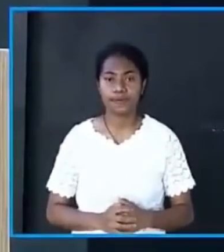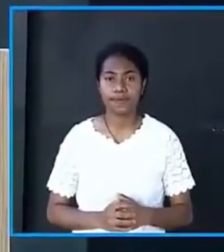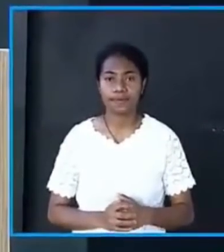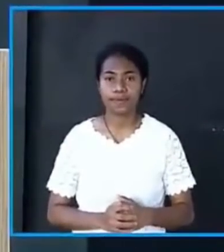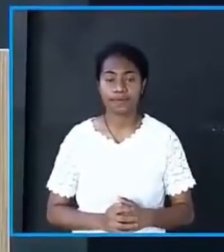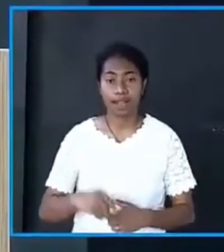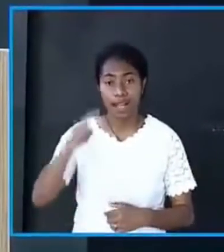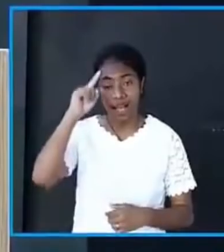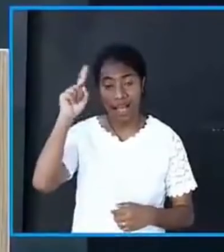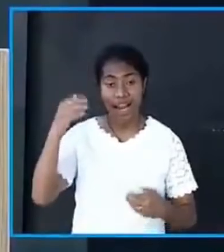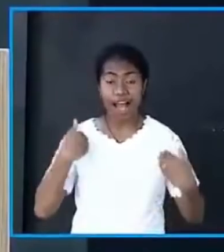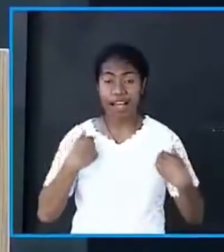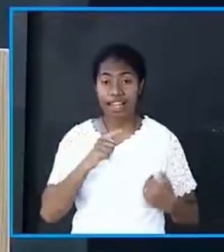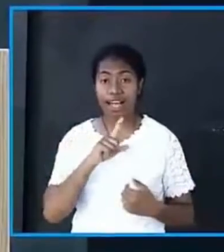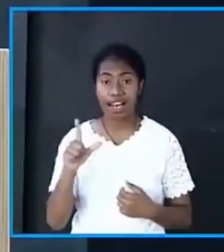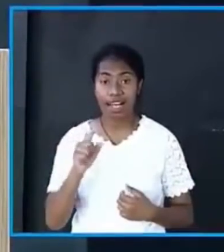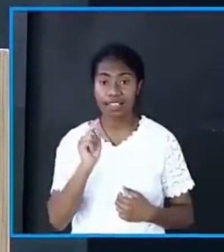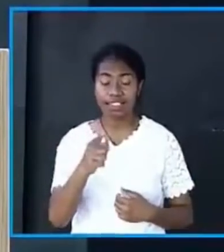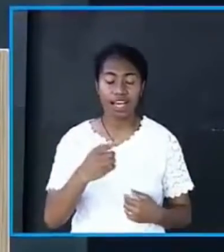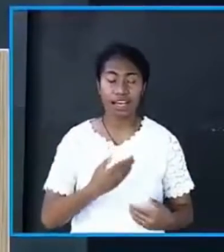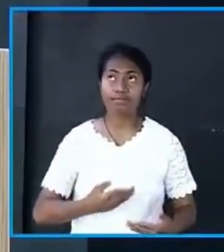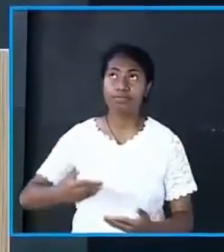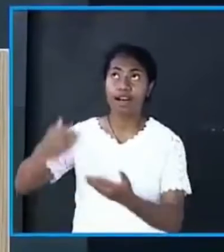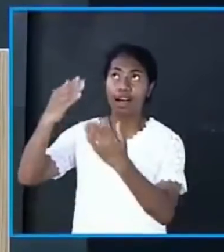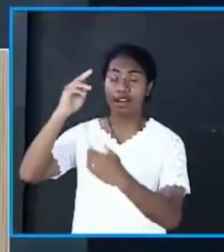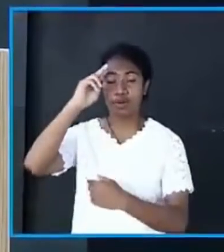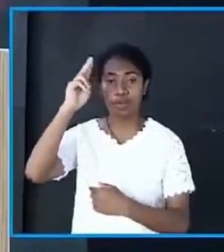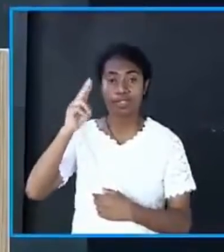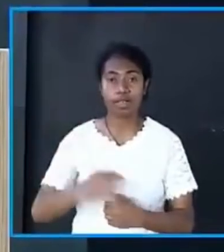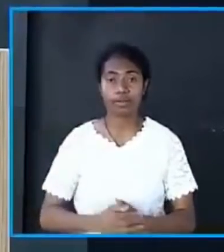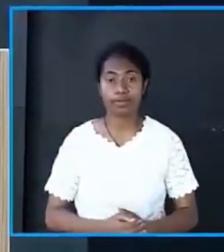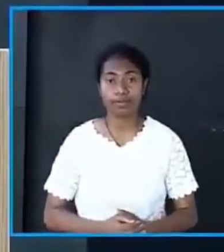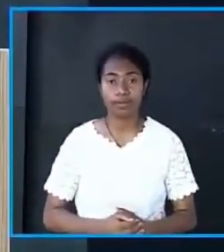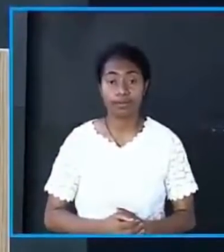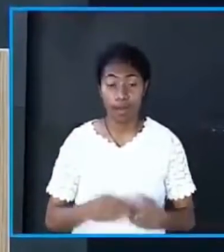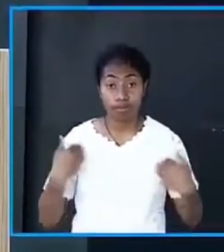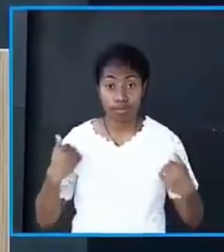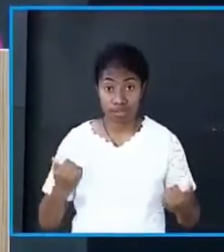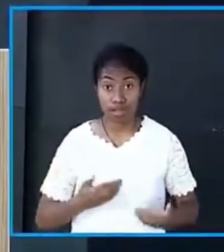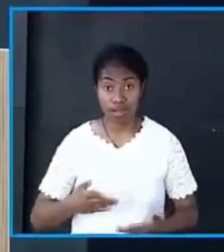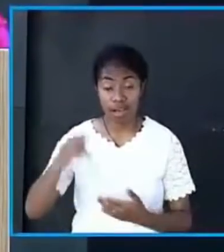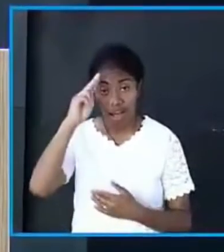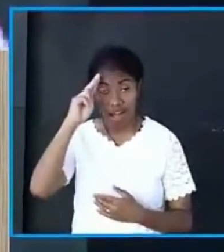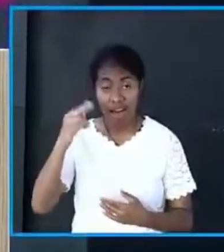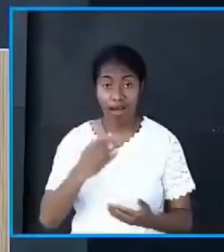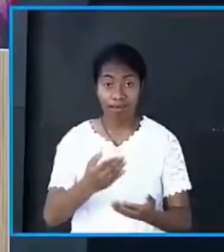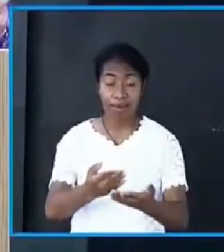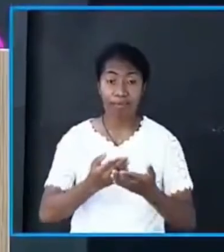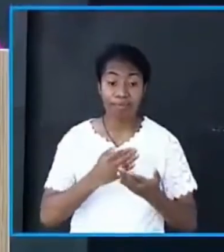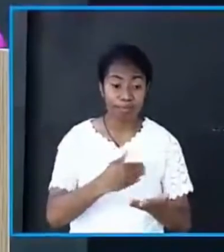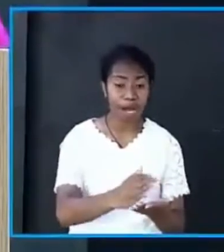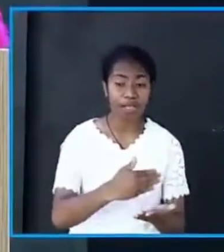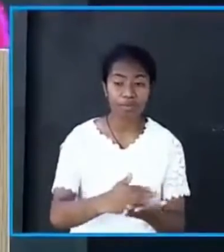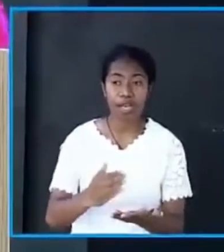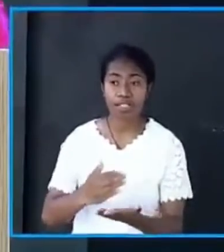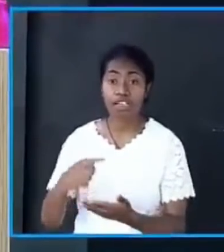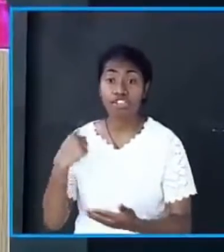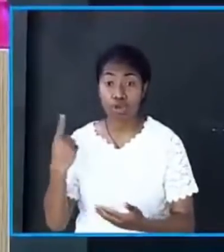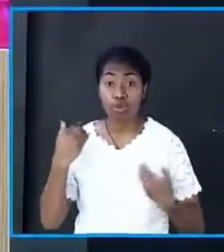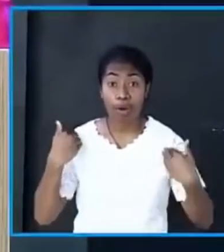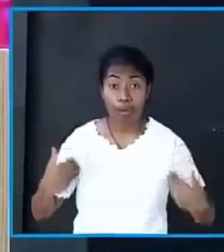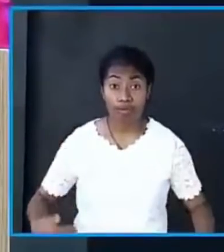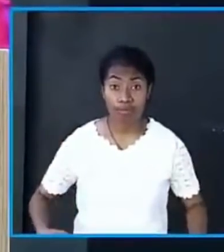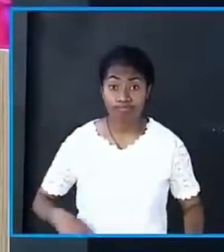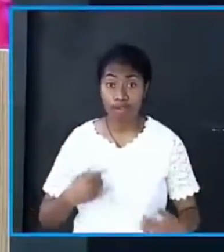awal adalah Tia Yang Mahakuasa Tak bisakah alam membagi sifat Maha Kuasa sehingga manusia juga